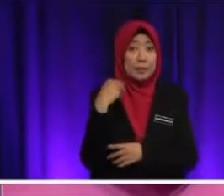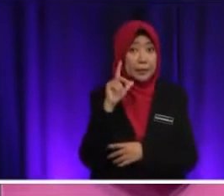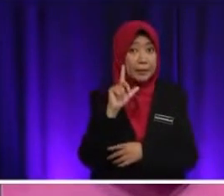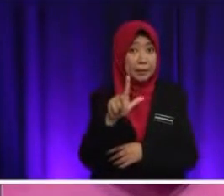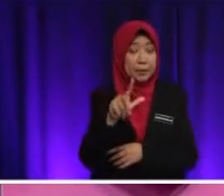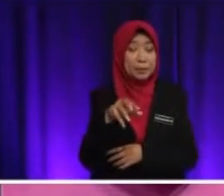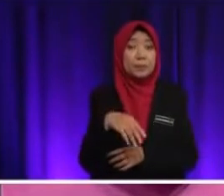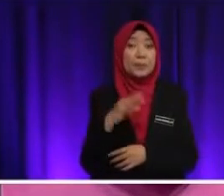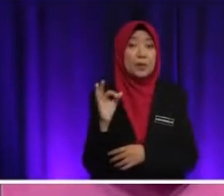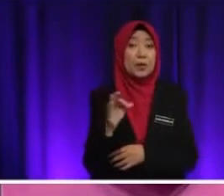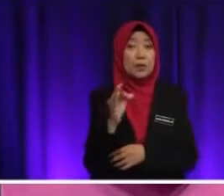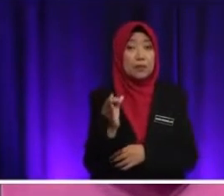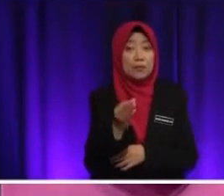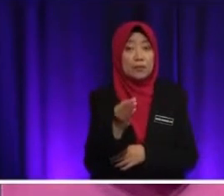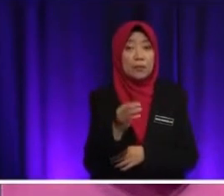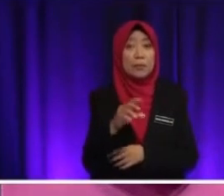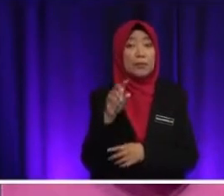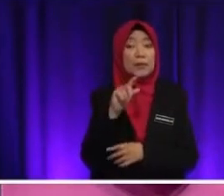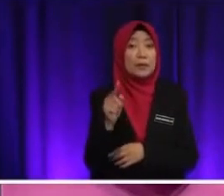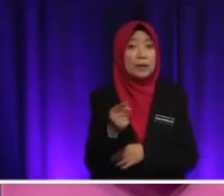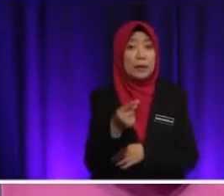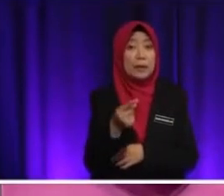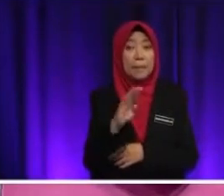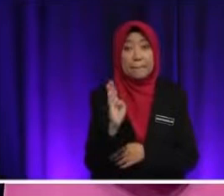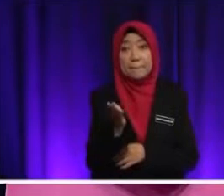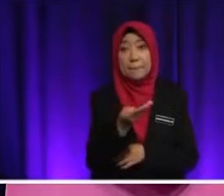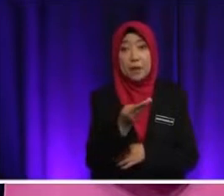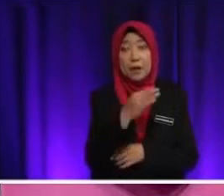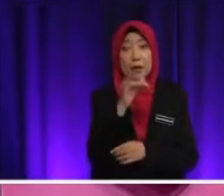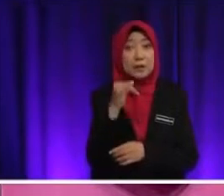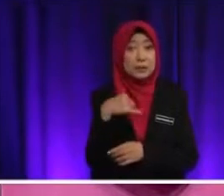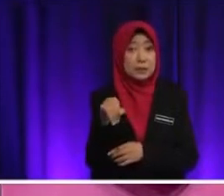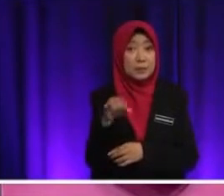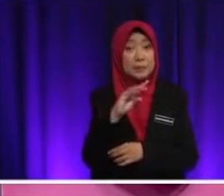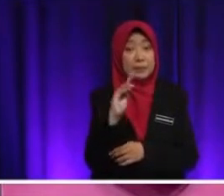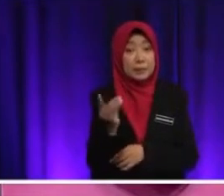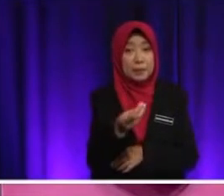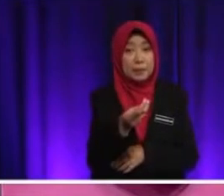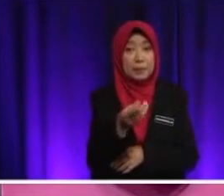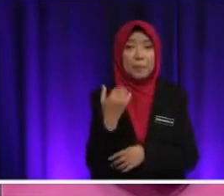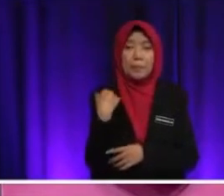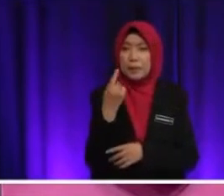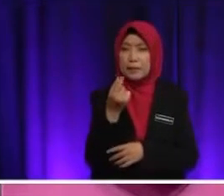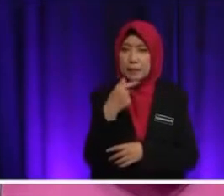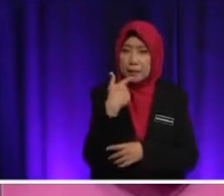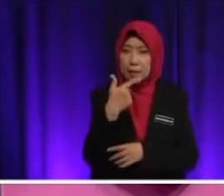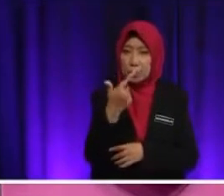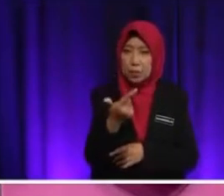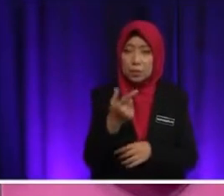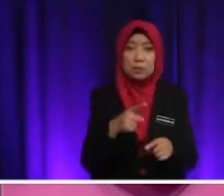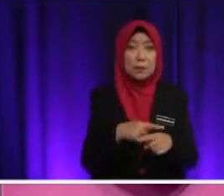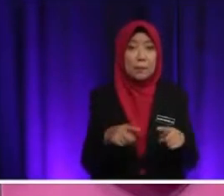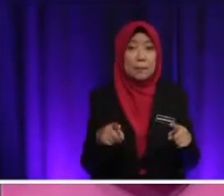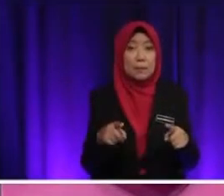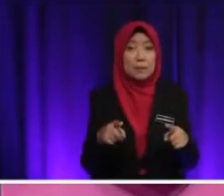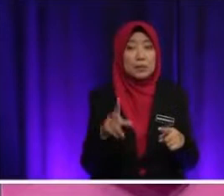ba, jim, dal. Ingat tu betul-betul. Okey, bila ada huruf ni maknanya dia ada sedikit lantunan. Betul ustaz. Okey, tapi kita ada satu saja